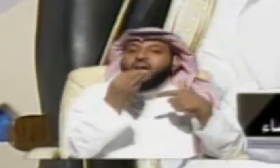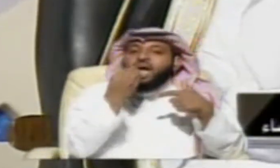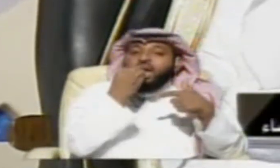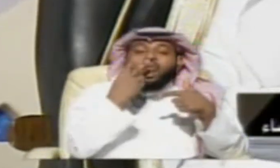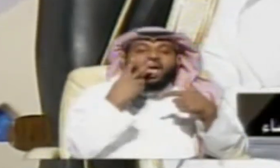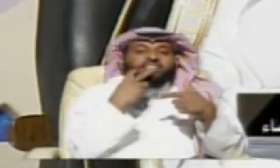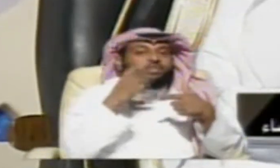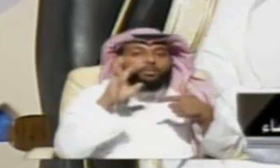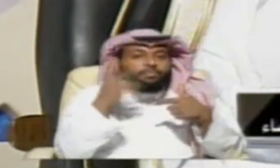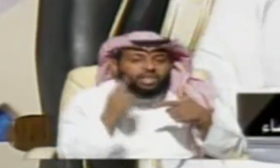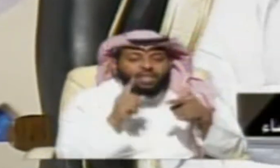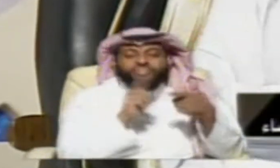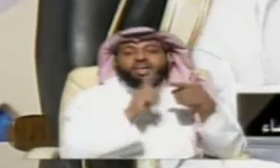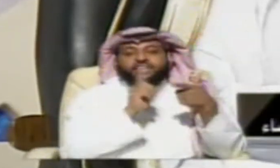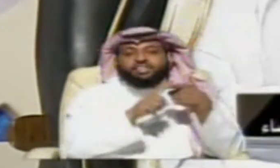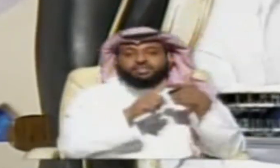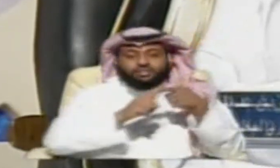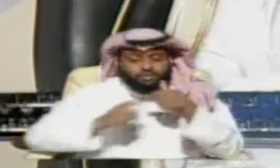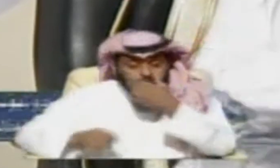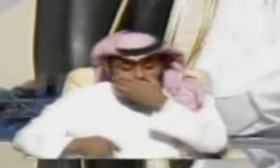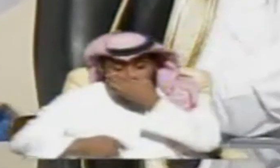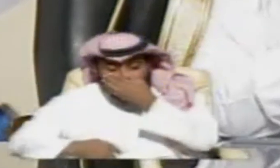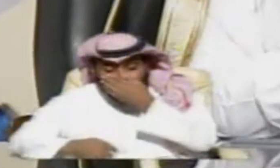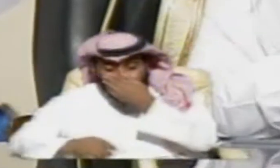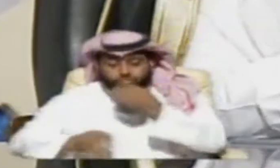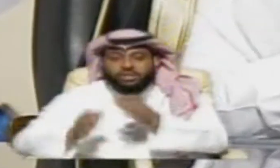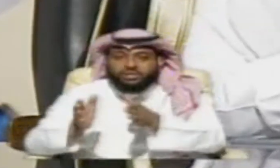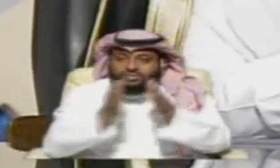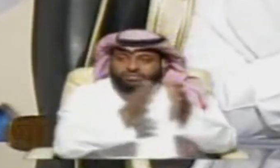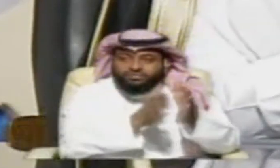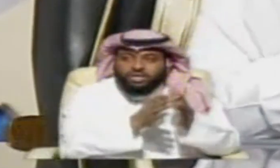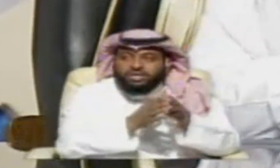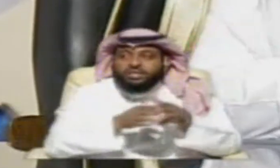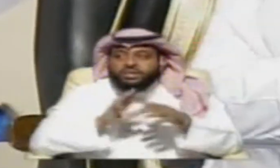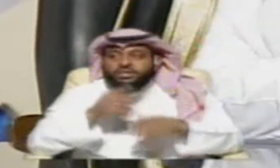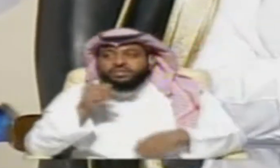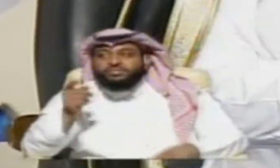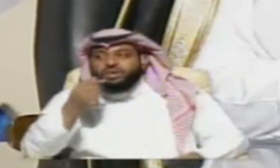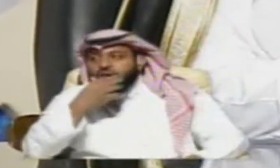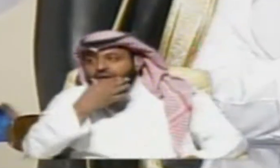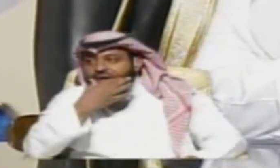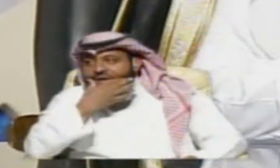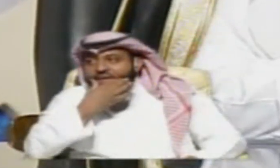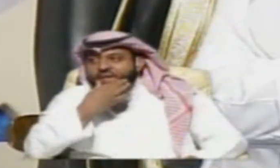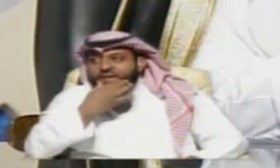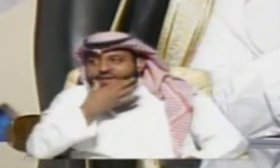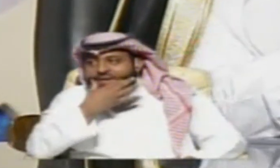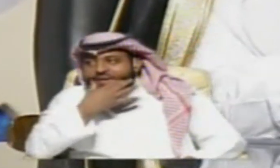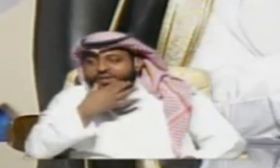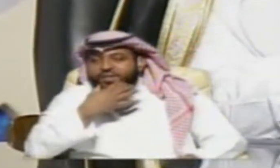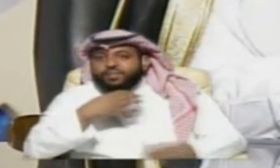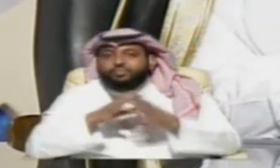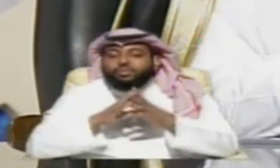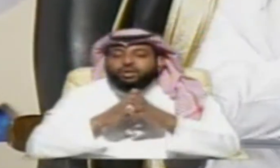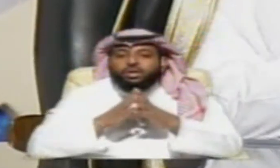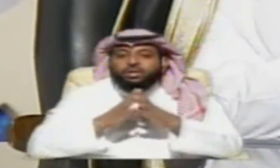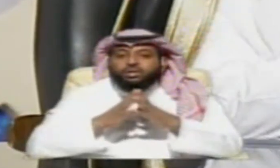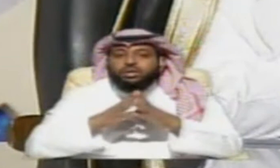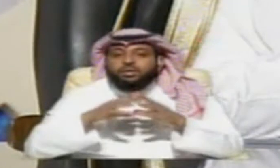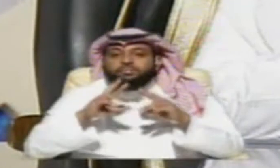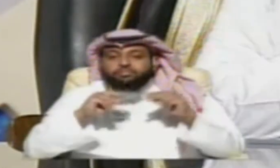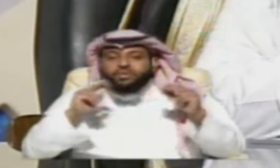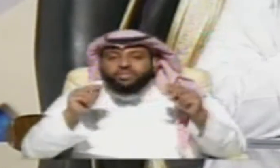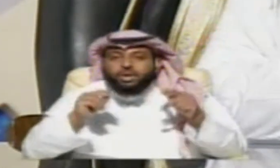الأذان الأول. وما يظنه البعض بأن هناك فترة للإمساك قبل طلوع الفجر، يعني إذا أذن المؤذن الأول